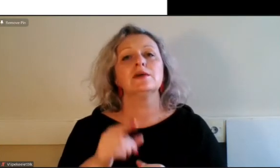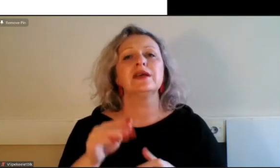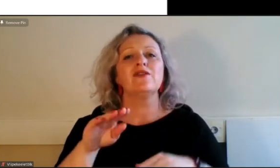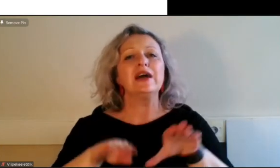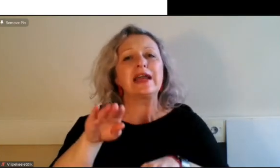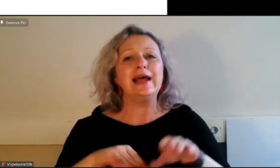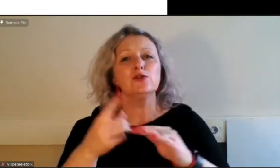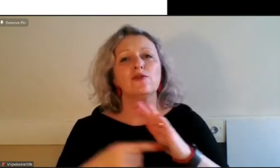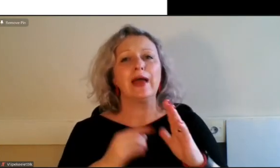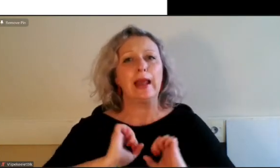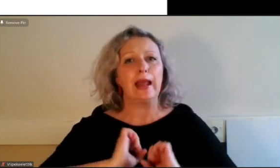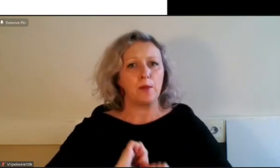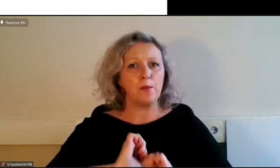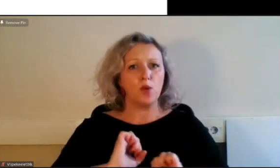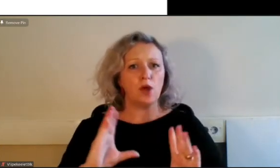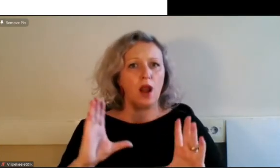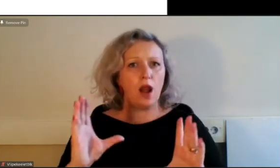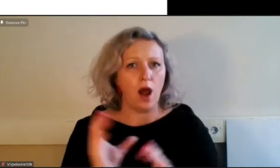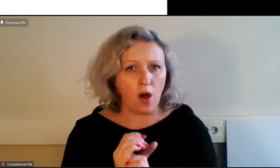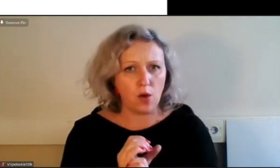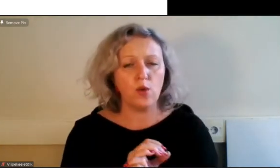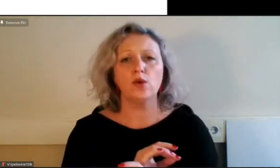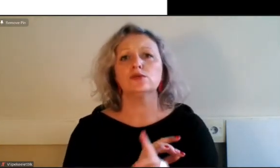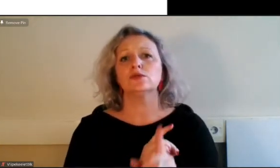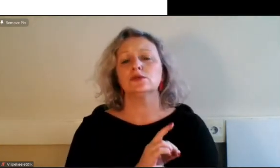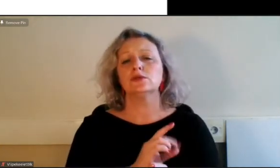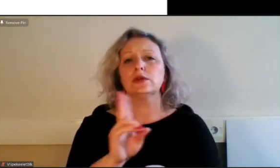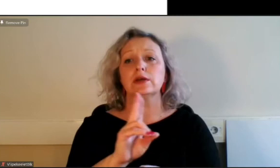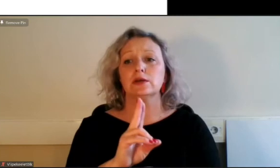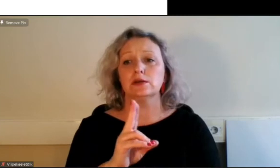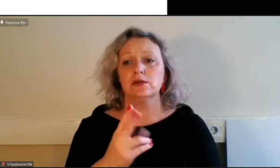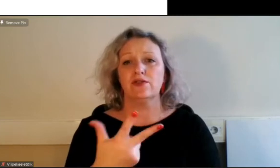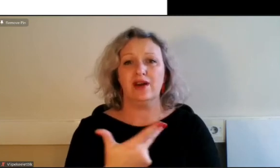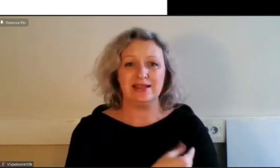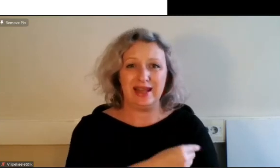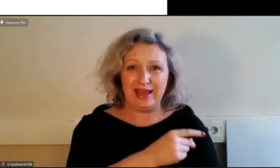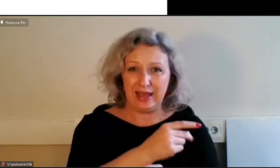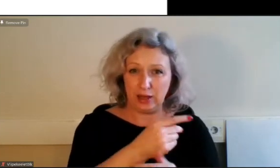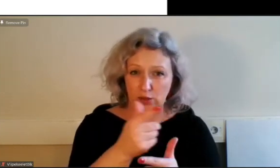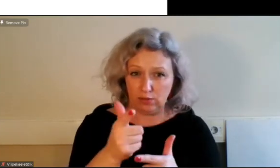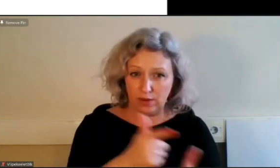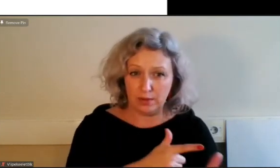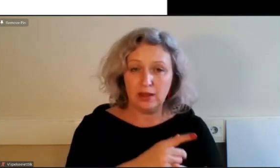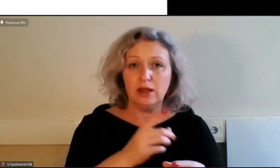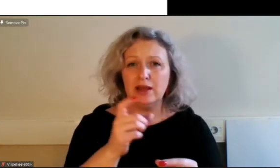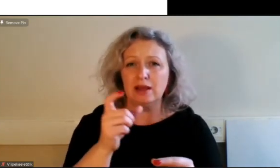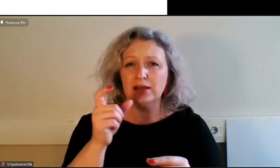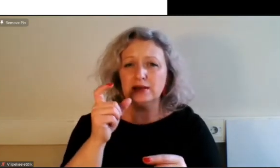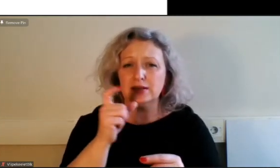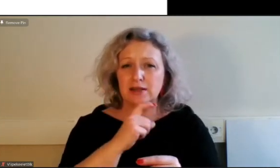natuke rohkem, aga siiski väga-väga erinev, see on lai skaala ja mõnedel ei teki